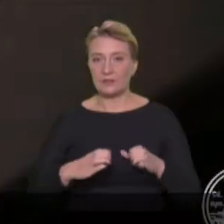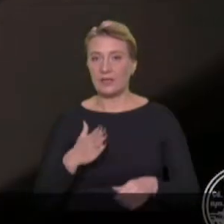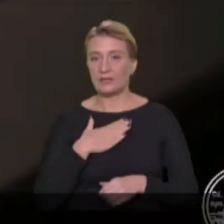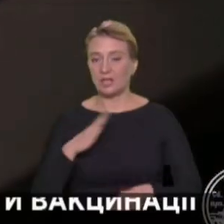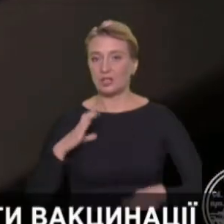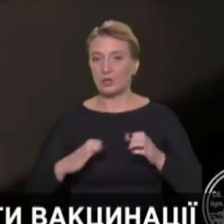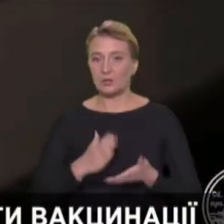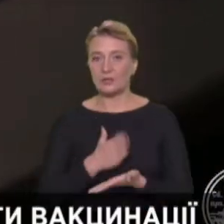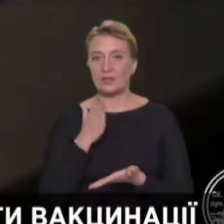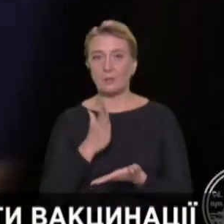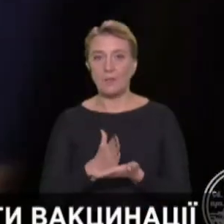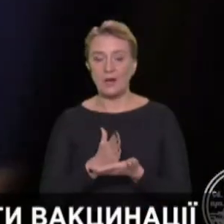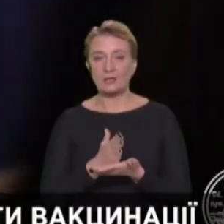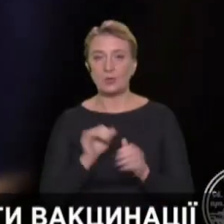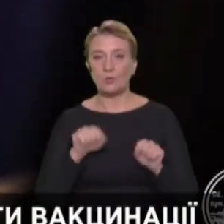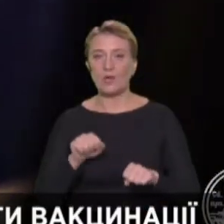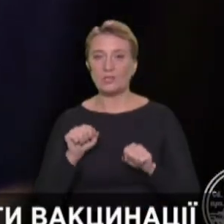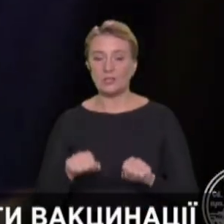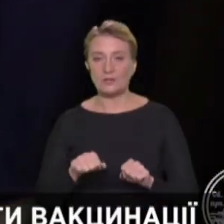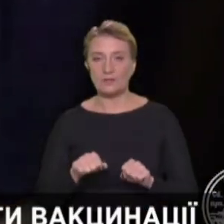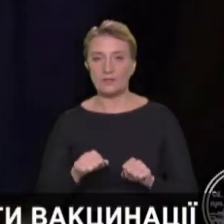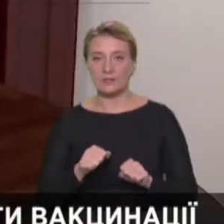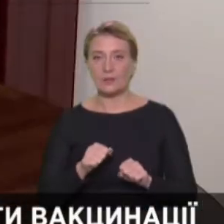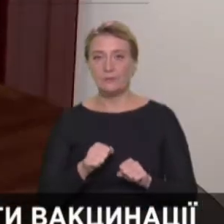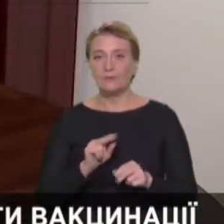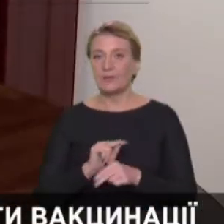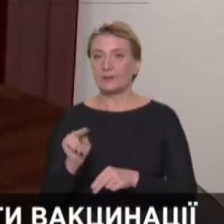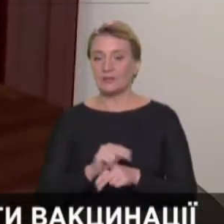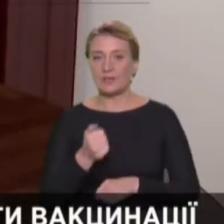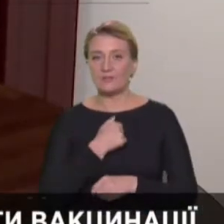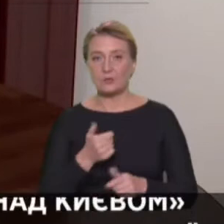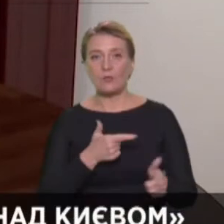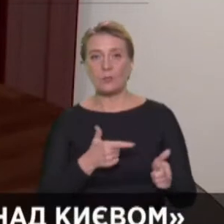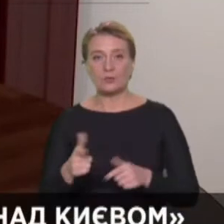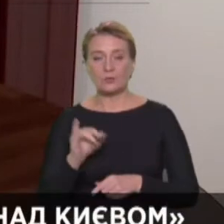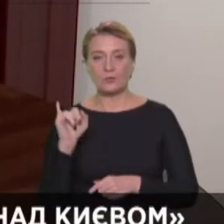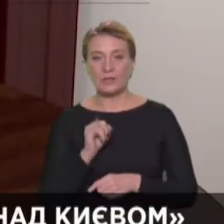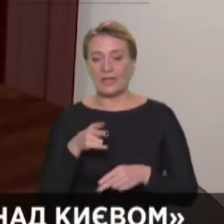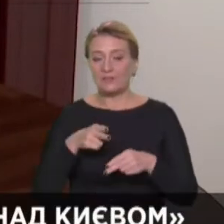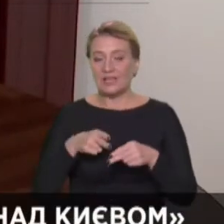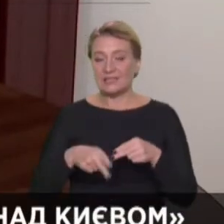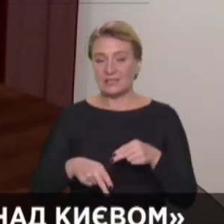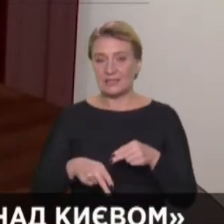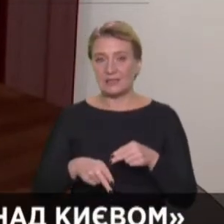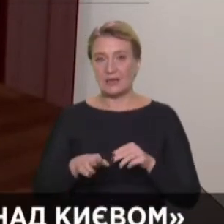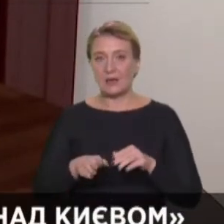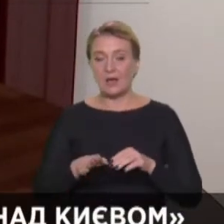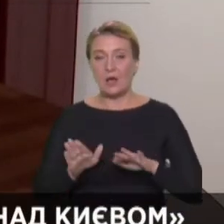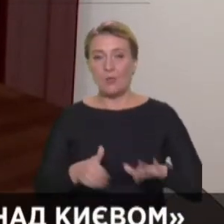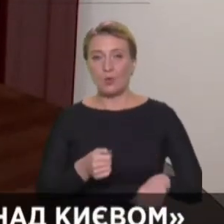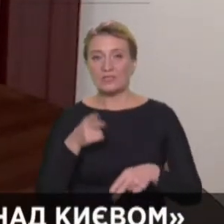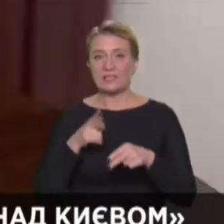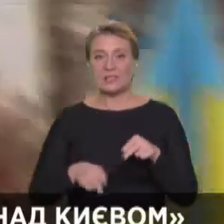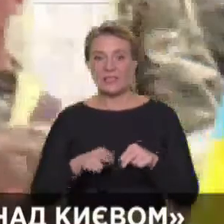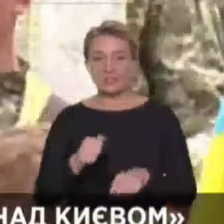мають можливість у нас опановувати богословську освіту, там проходити військову підготовку і в кінці, після закінчення військової